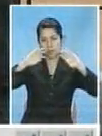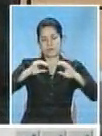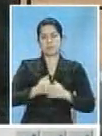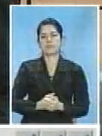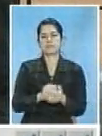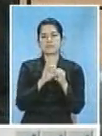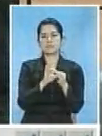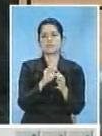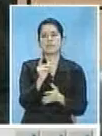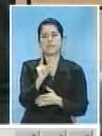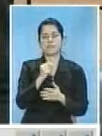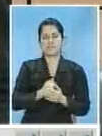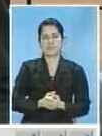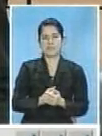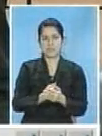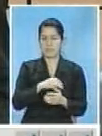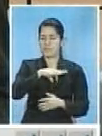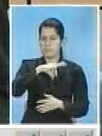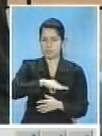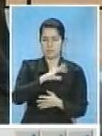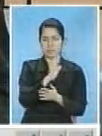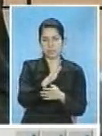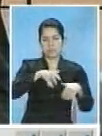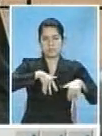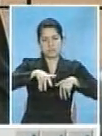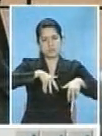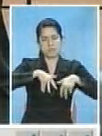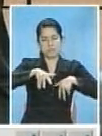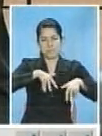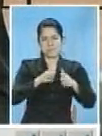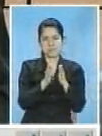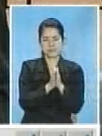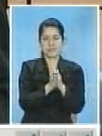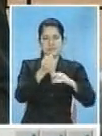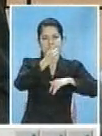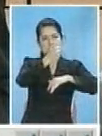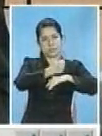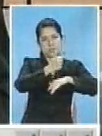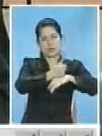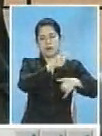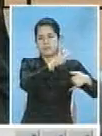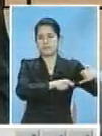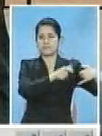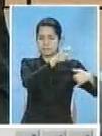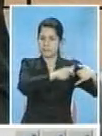องของความเชื่อมั่นของประเทศไทยและภาวะผู้นําเป็นสิ่งที่สําคัญที่สุดจะ